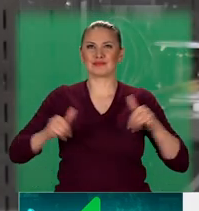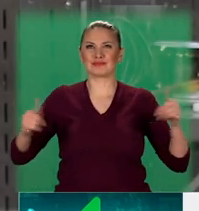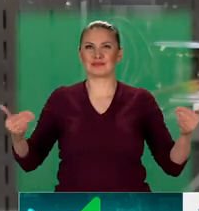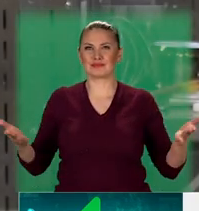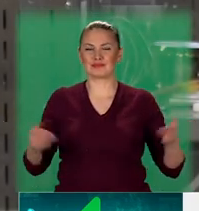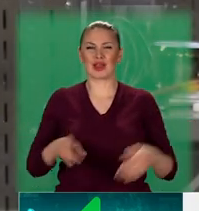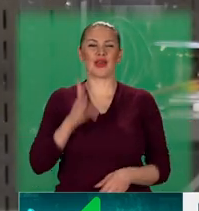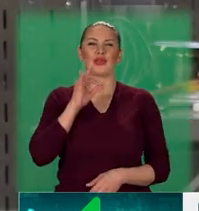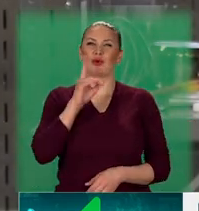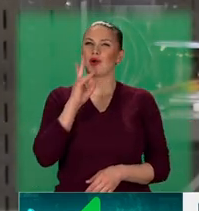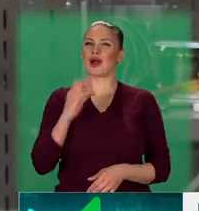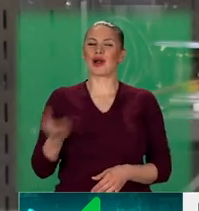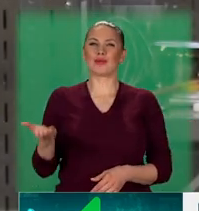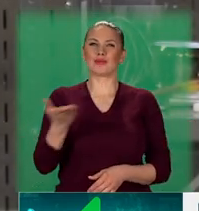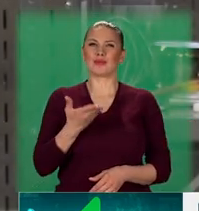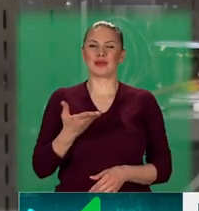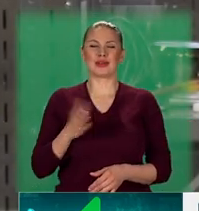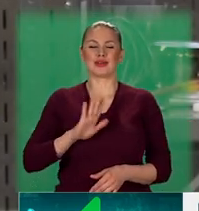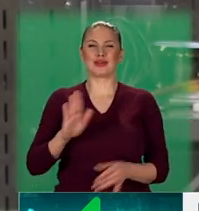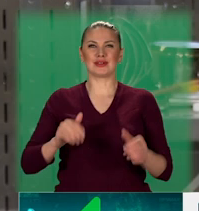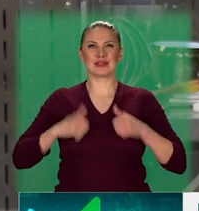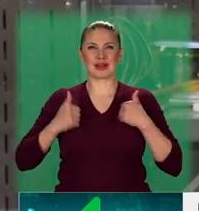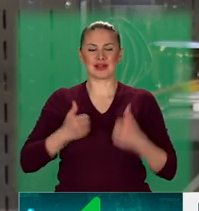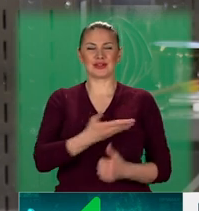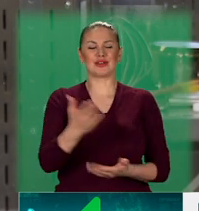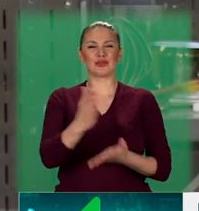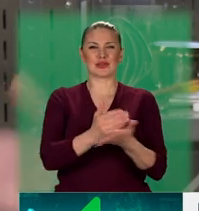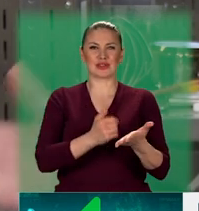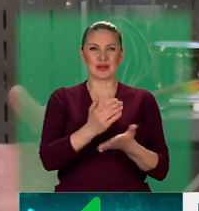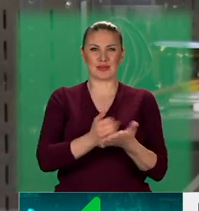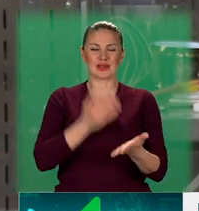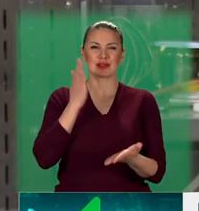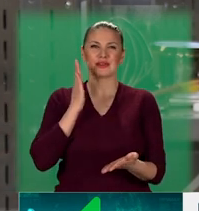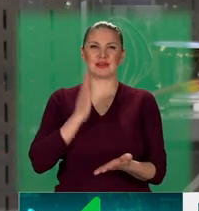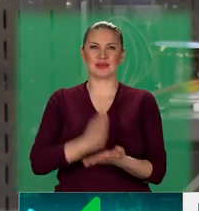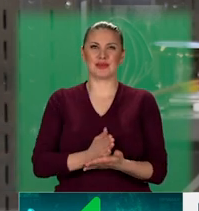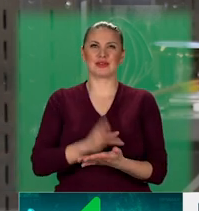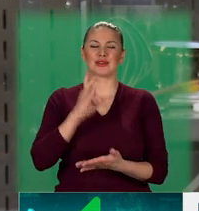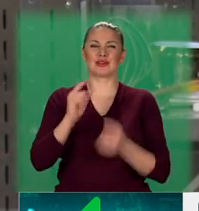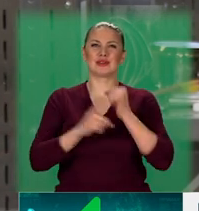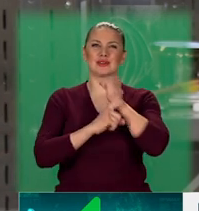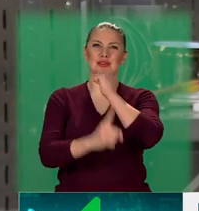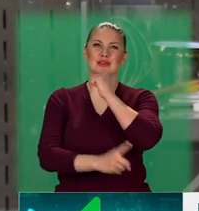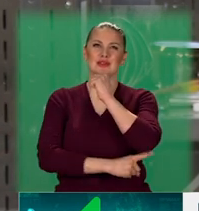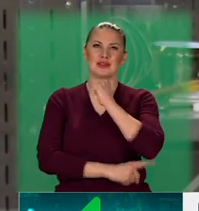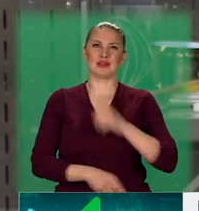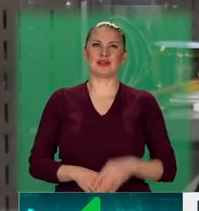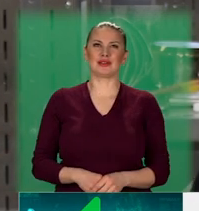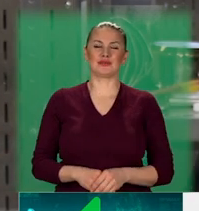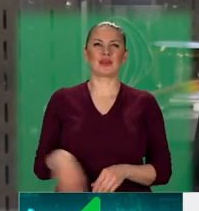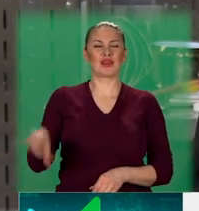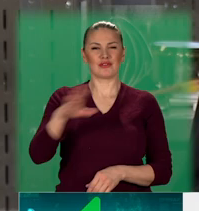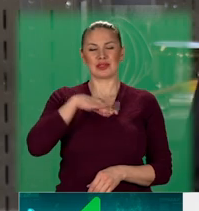Как бы мы ни старались скупить всю гречку, ее запасы в островных магазинах оказались неиссякаемыми. Сегодняшний выпуск